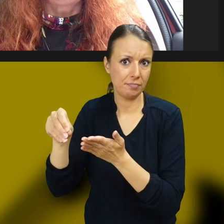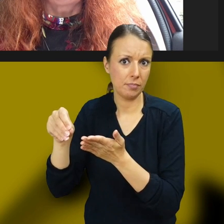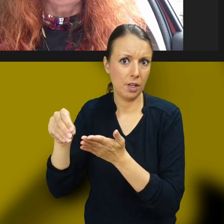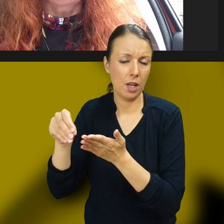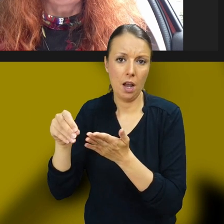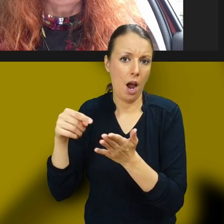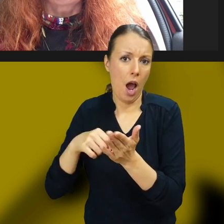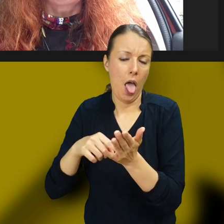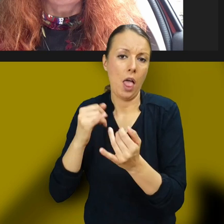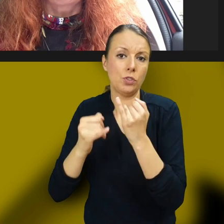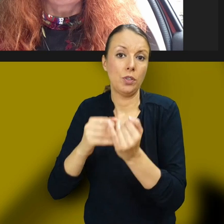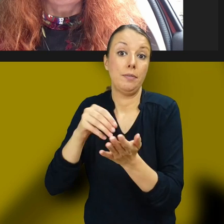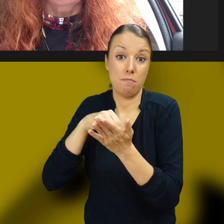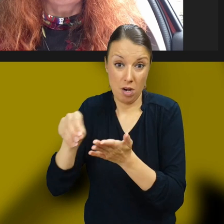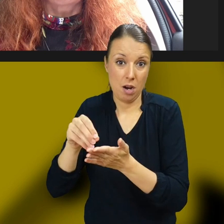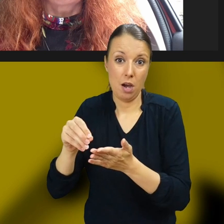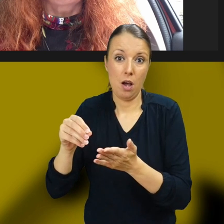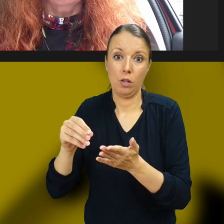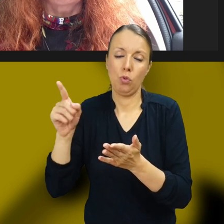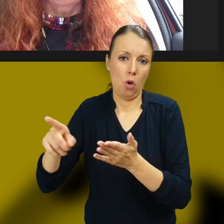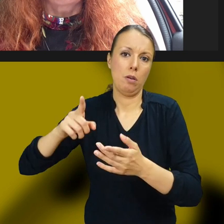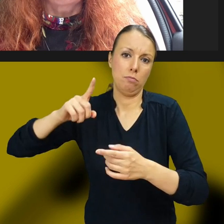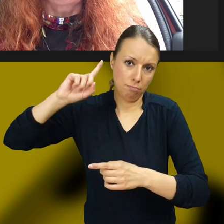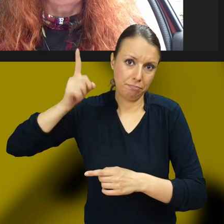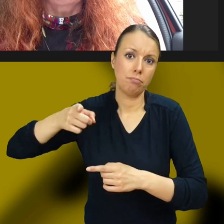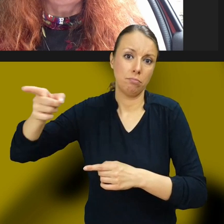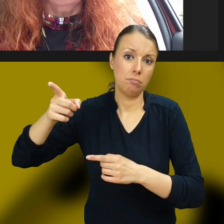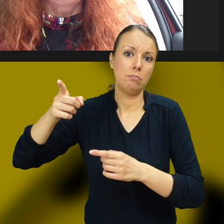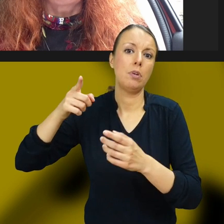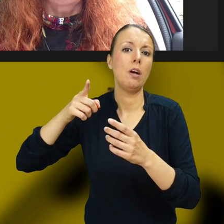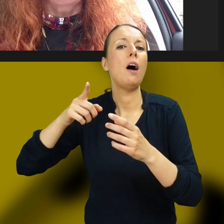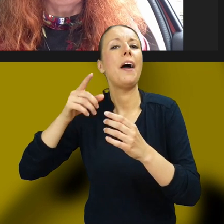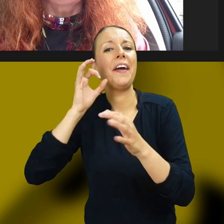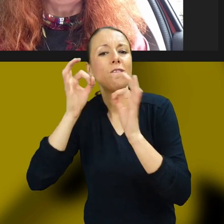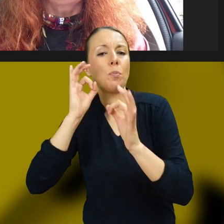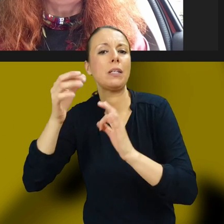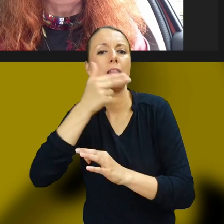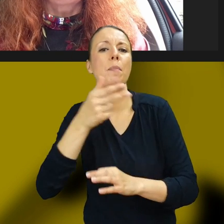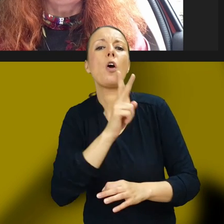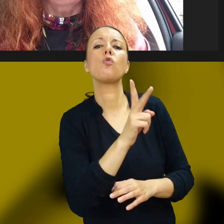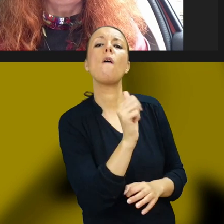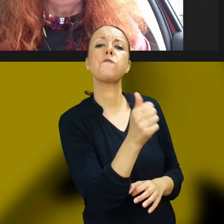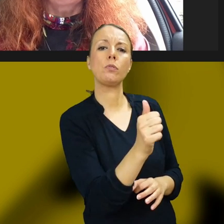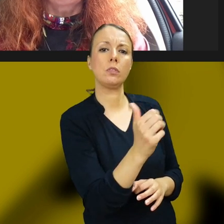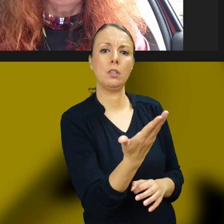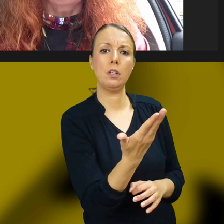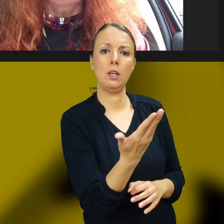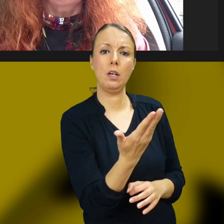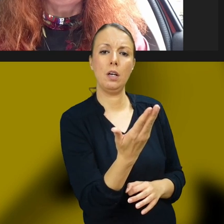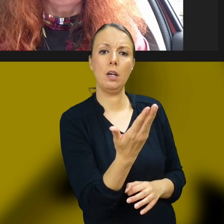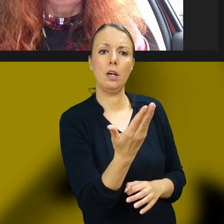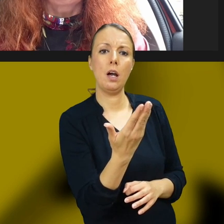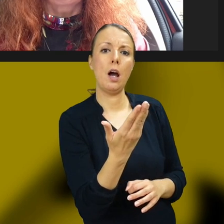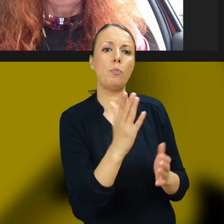nie uchybia, a wręcz nakazuje poinformować o warunkach powierzenia funkcji albo ustania funkcji osobie pełniącej